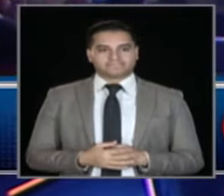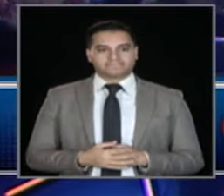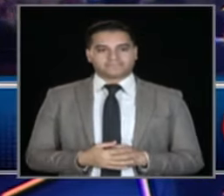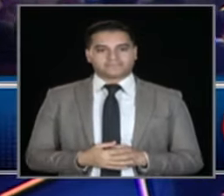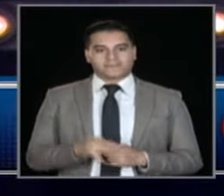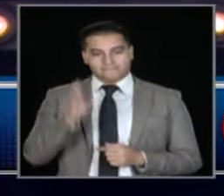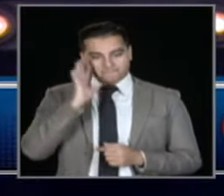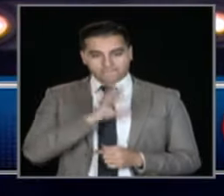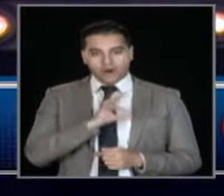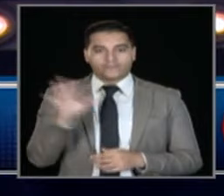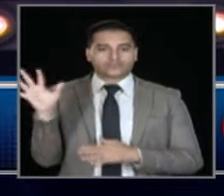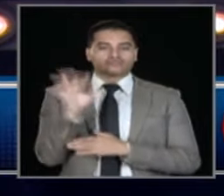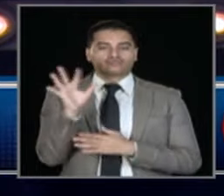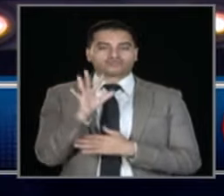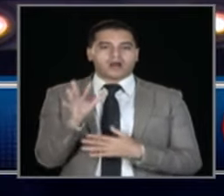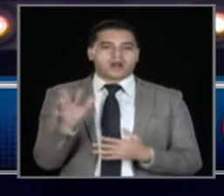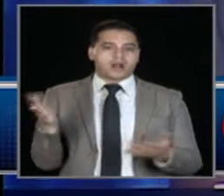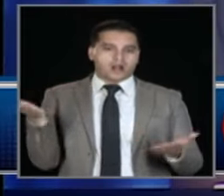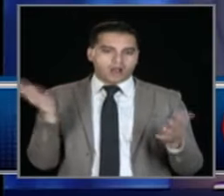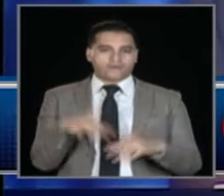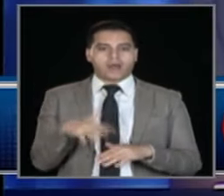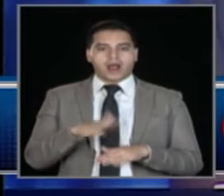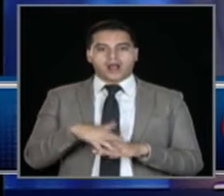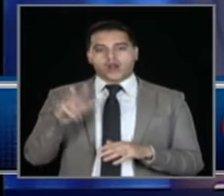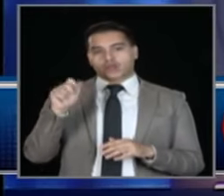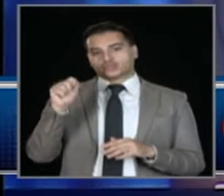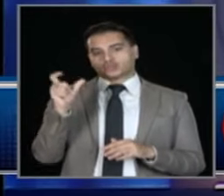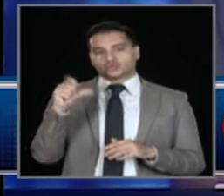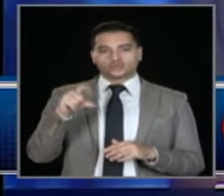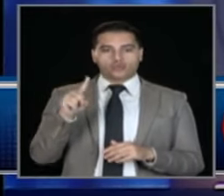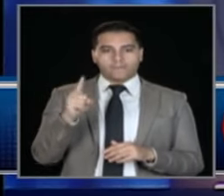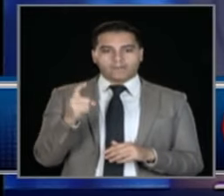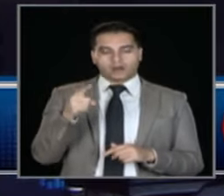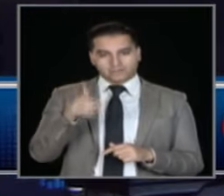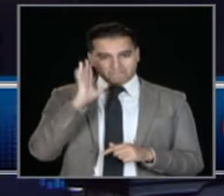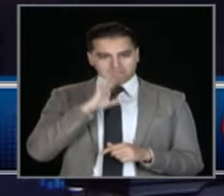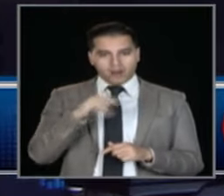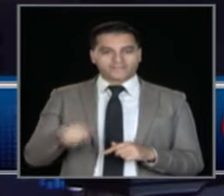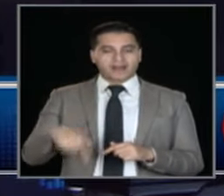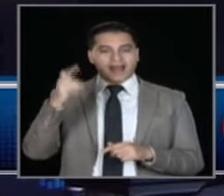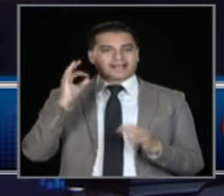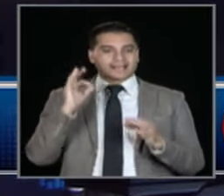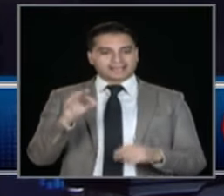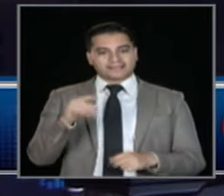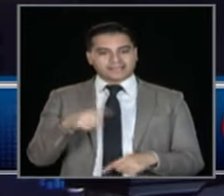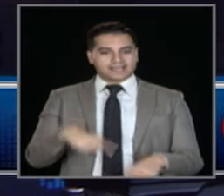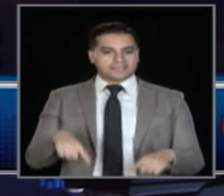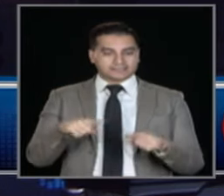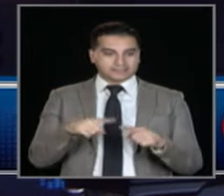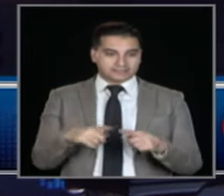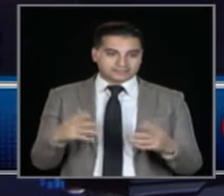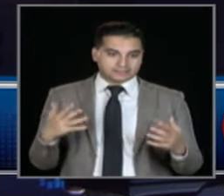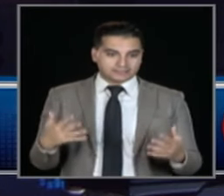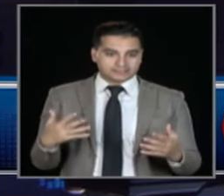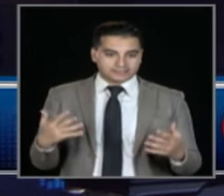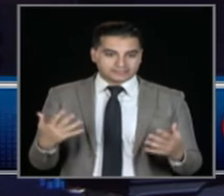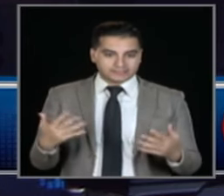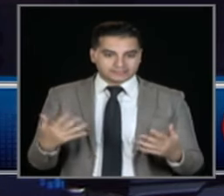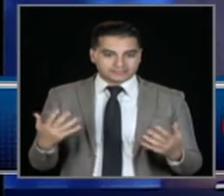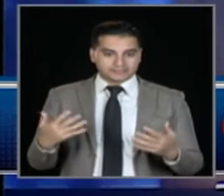مشهورة بالأشجار الصنوبرية ذات القيمة العالية، إجابتك؟ دوس على